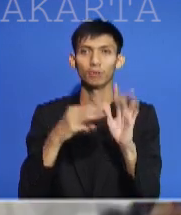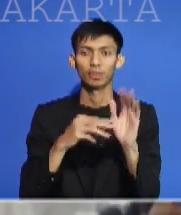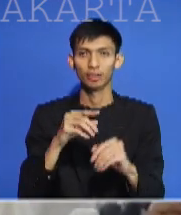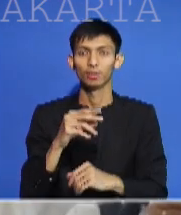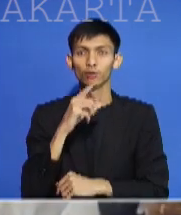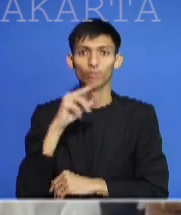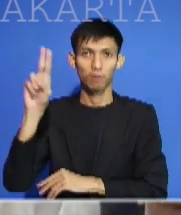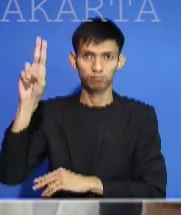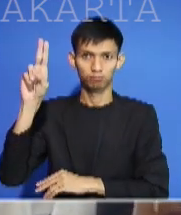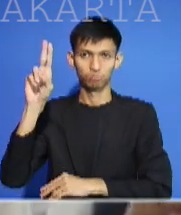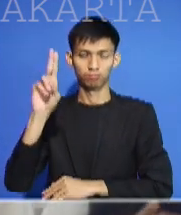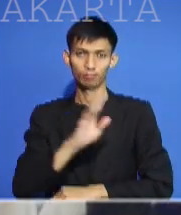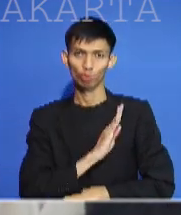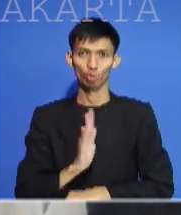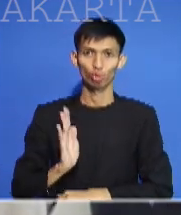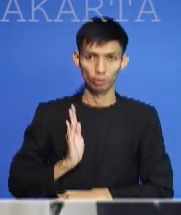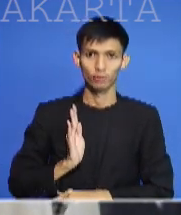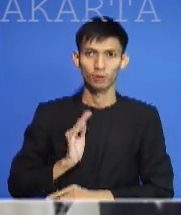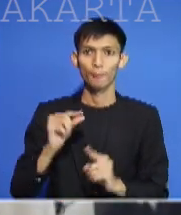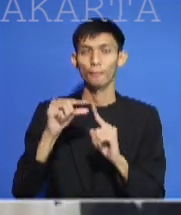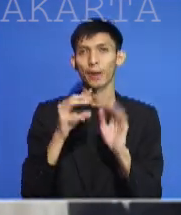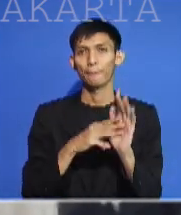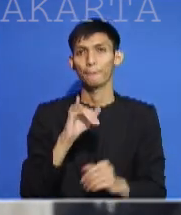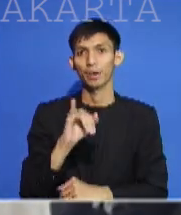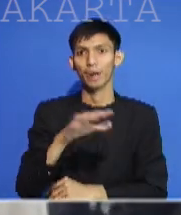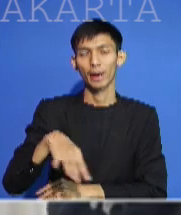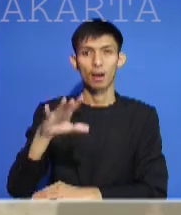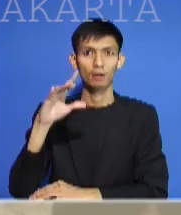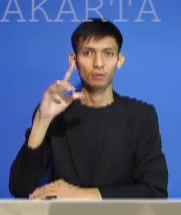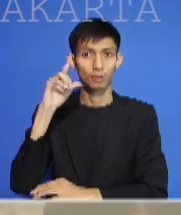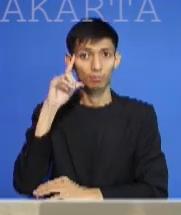Dewan Kehormatan Palang Merah Indonesia Kabupaten Sleman periode